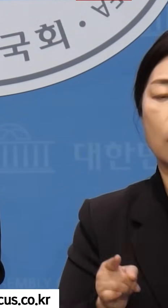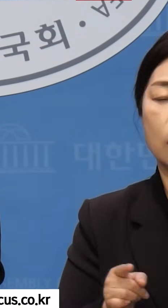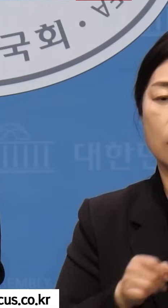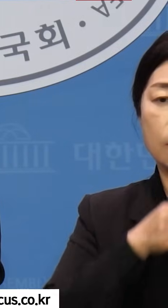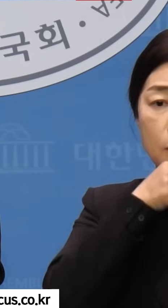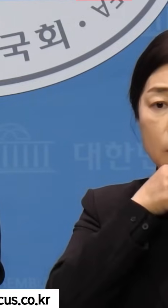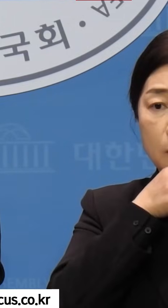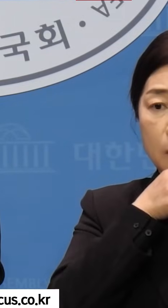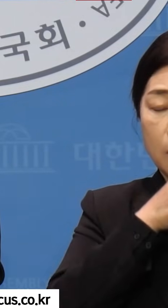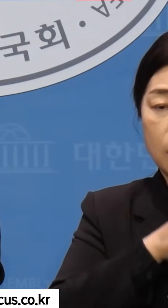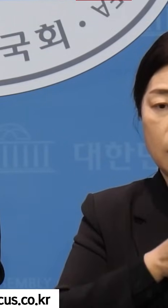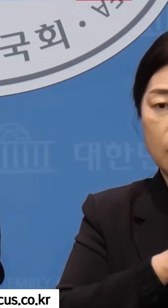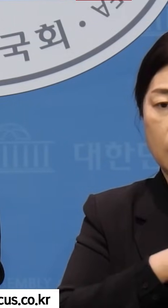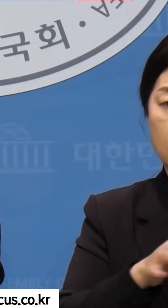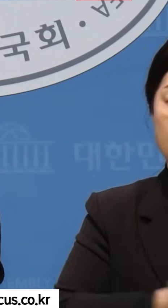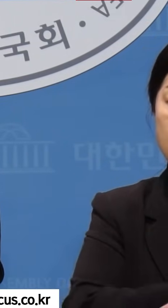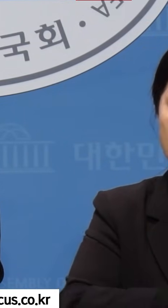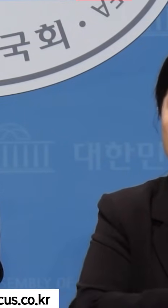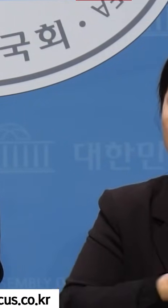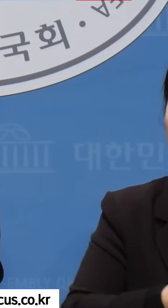사채 자금 400억이 투입이 됩니다.